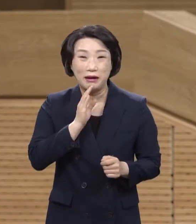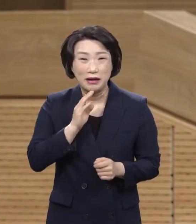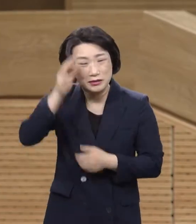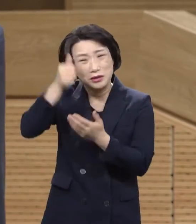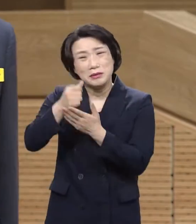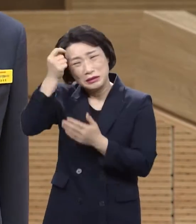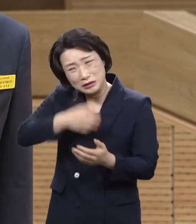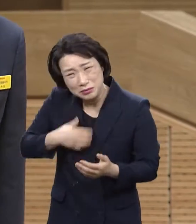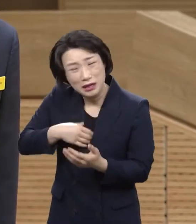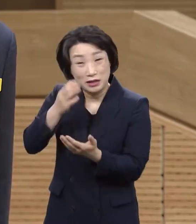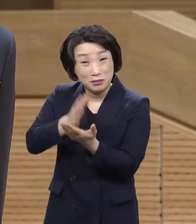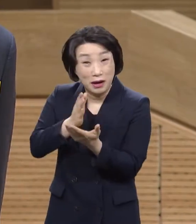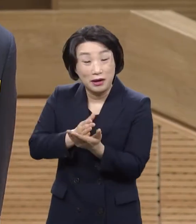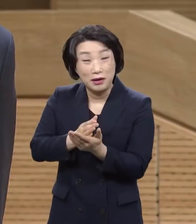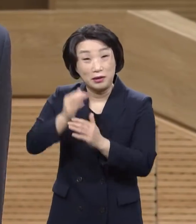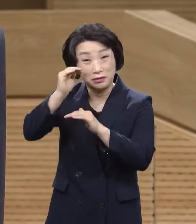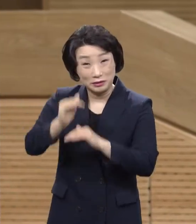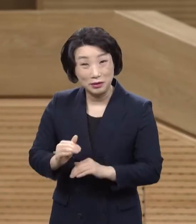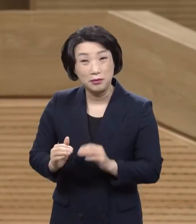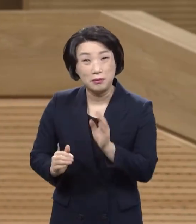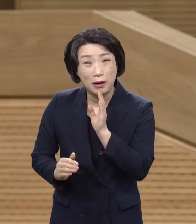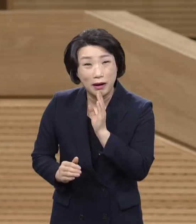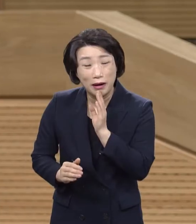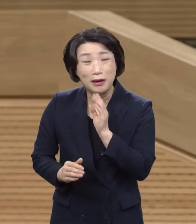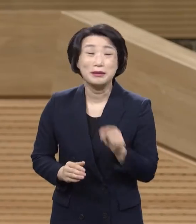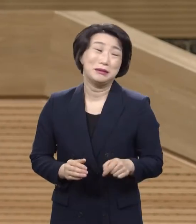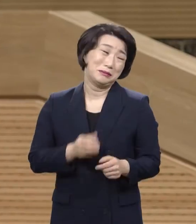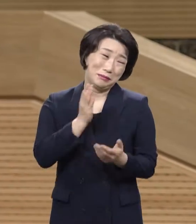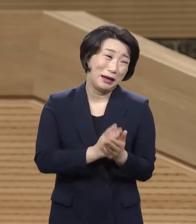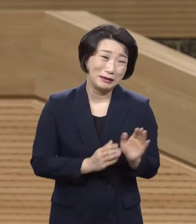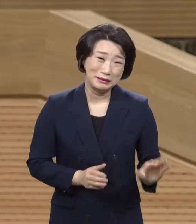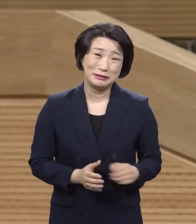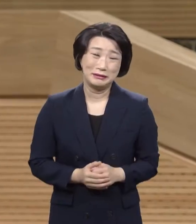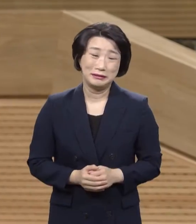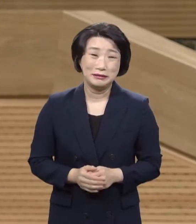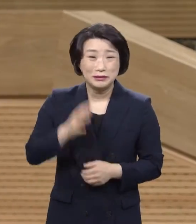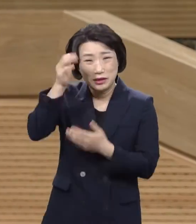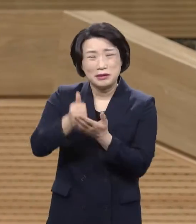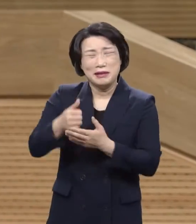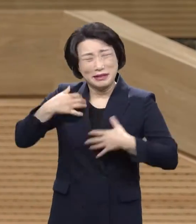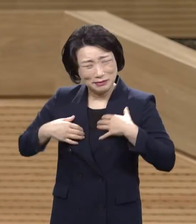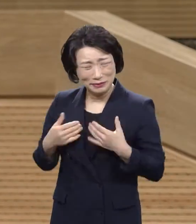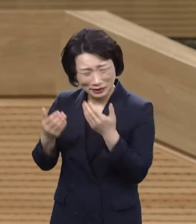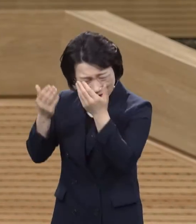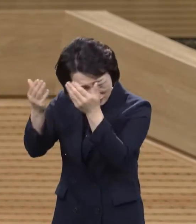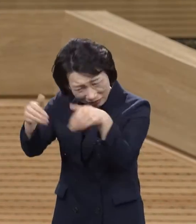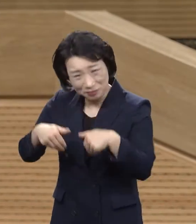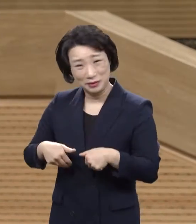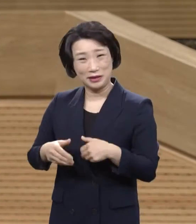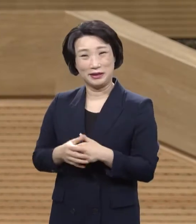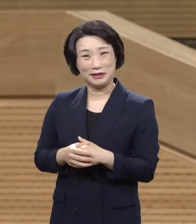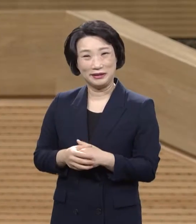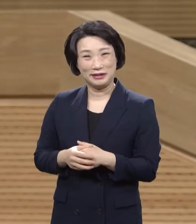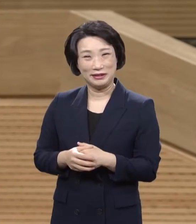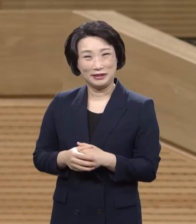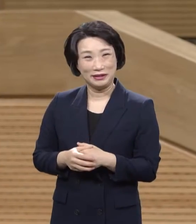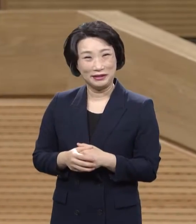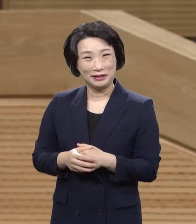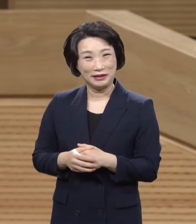성령을 슬프게 하지 말라는 거야. 하지 마라. 성령을 기쁘시게 해드리라는 거야.